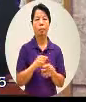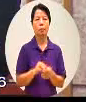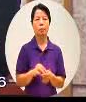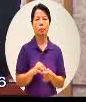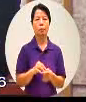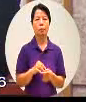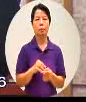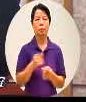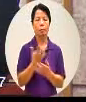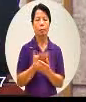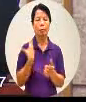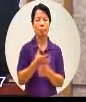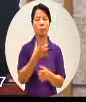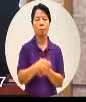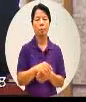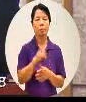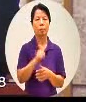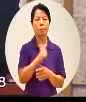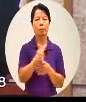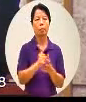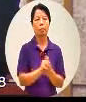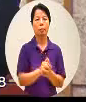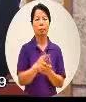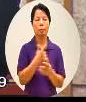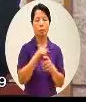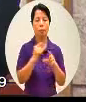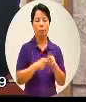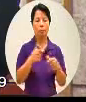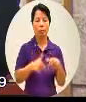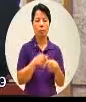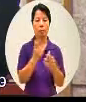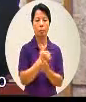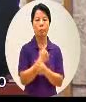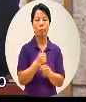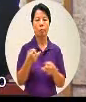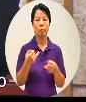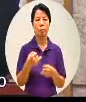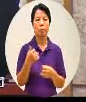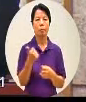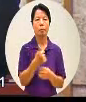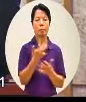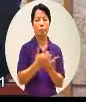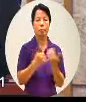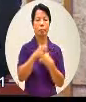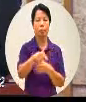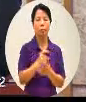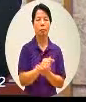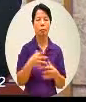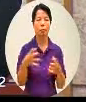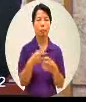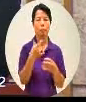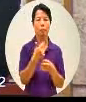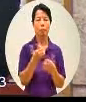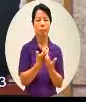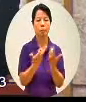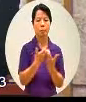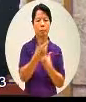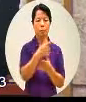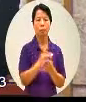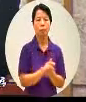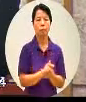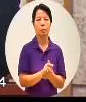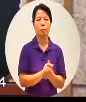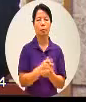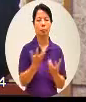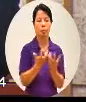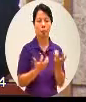有委托那个师大姐新车中心，他会把考生呢他的考试的那个结果呢，加分这哦，你是经 分这三